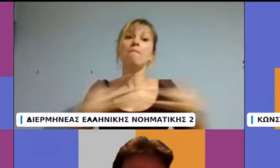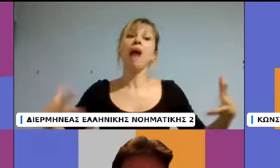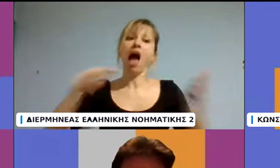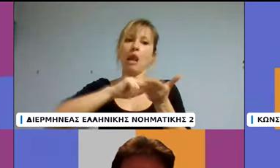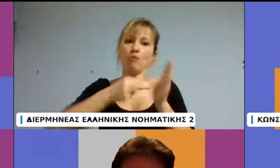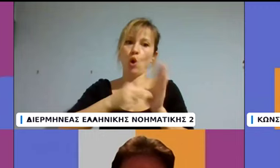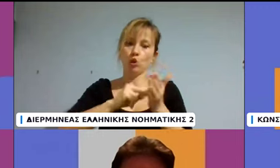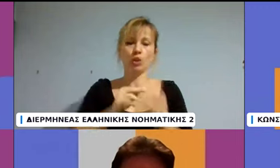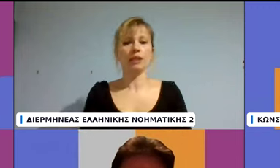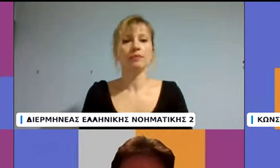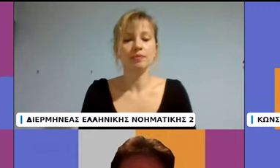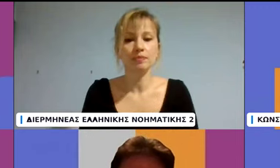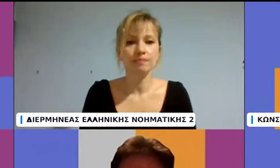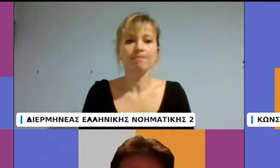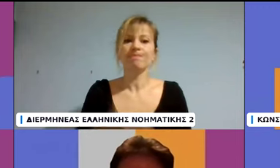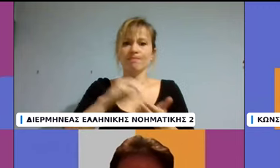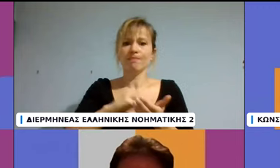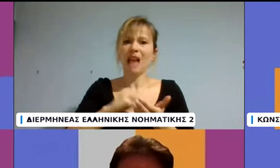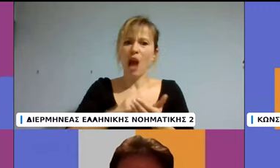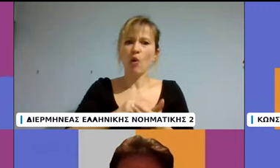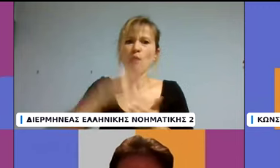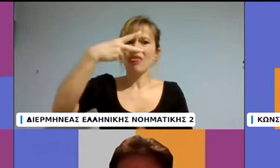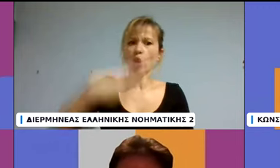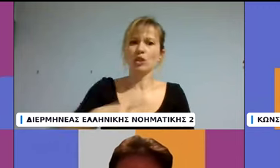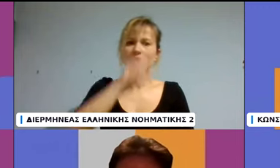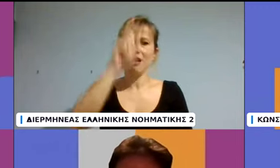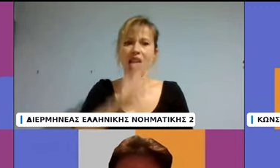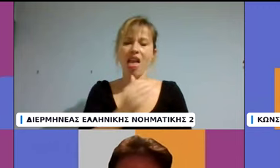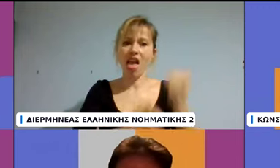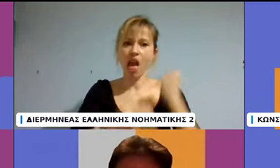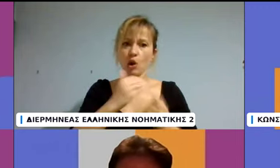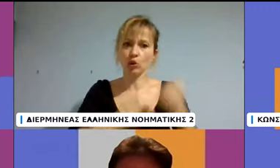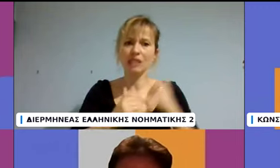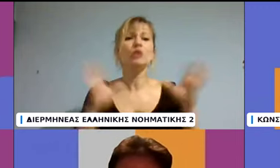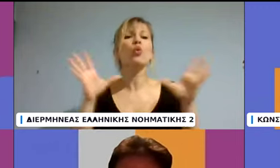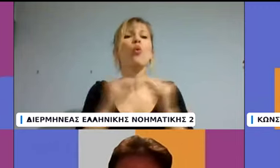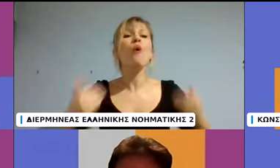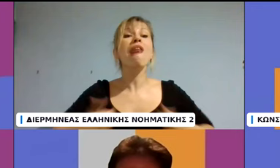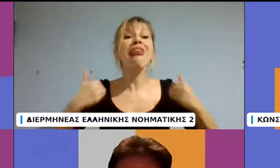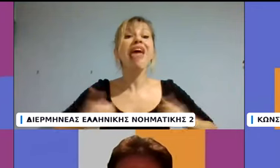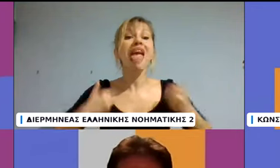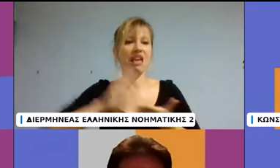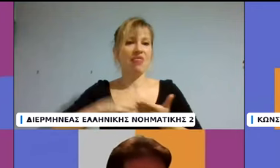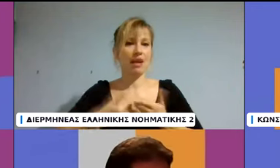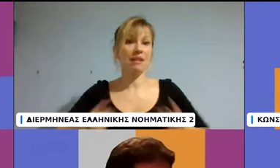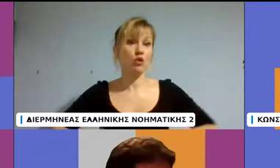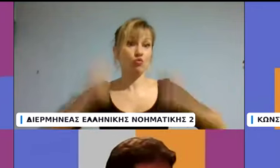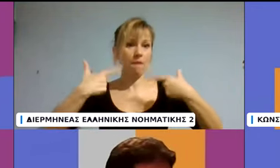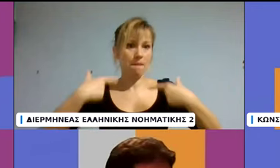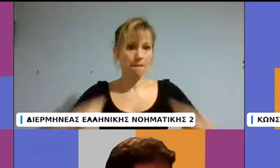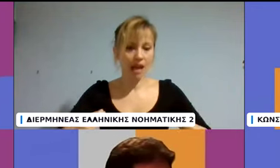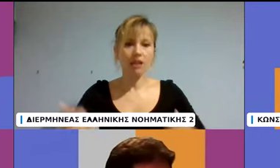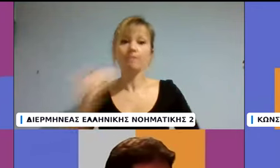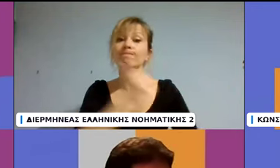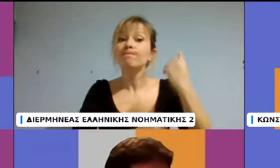Λοιπόν, έχουμε 2-3 διαφορετικές ερωτήσεις από νεότερους συναδέλφους που λένε ποια συμβουλή